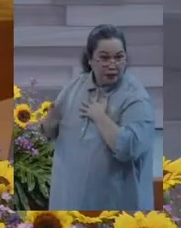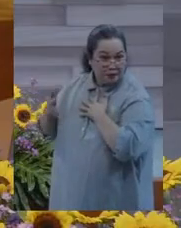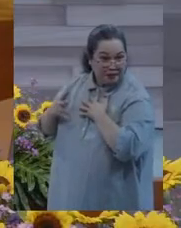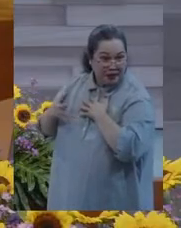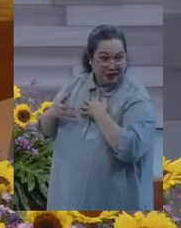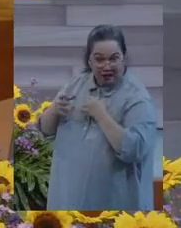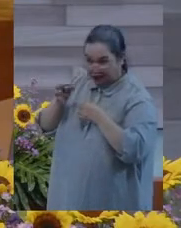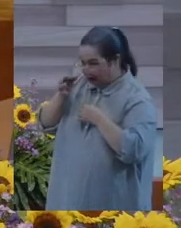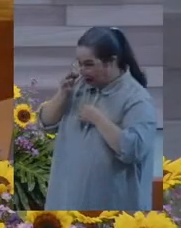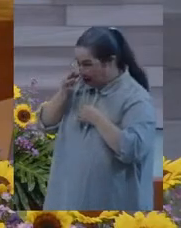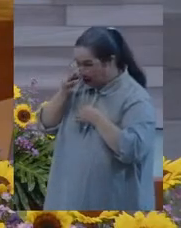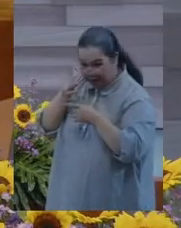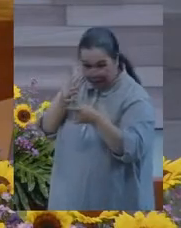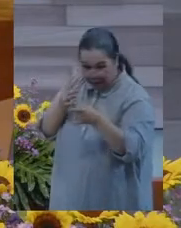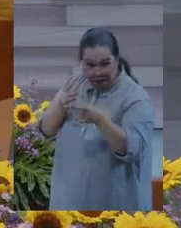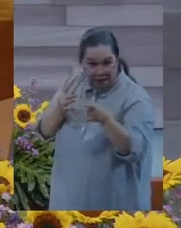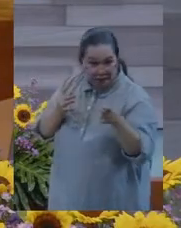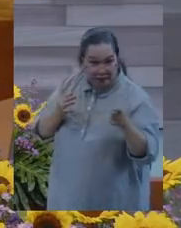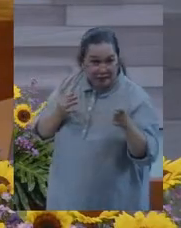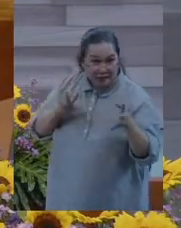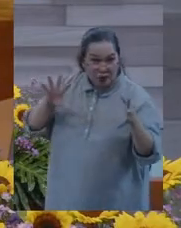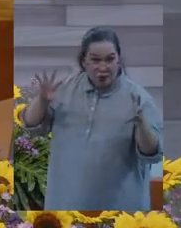ang nakakain, no?